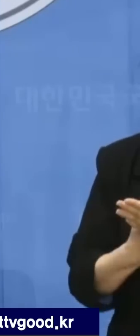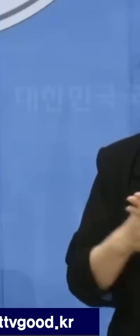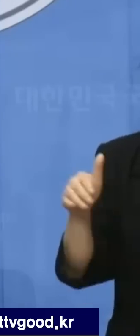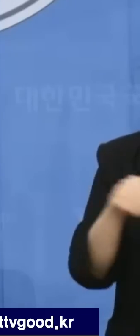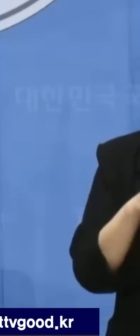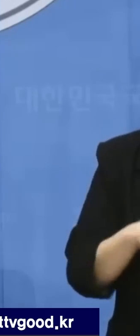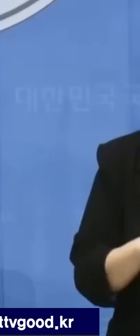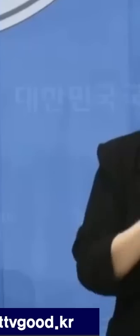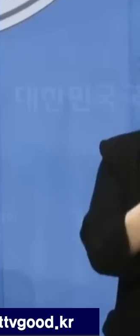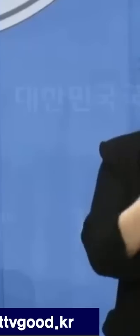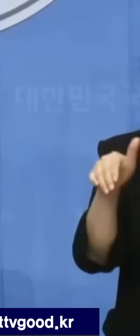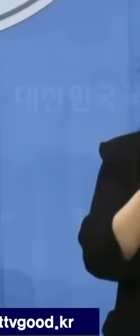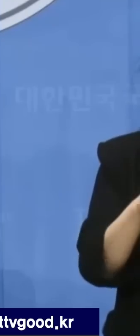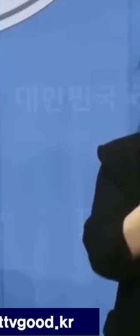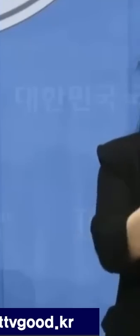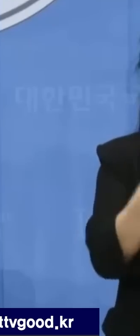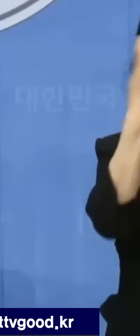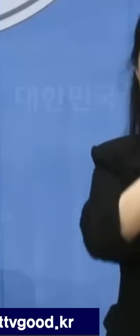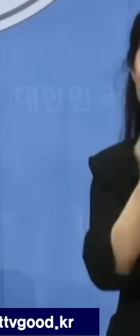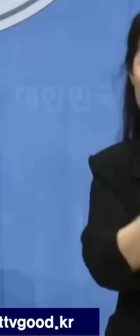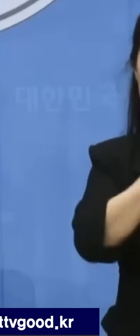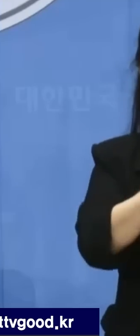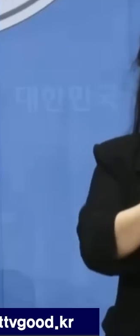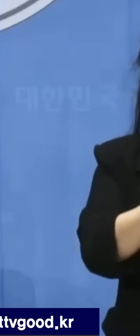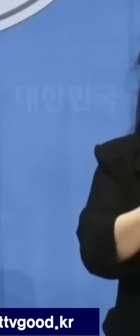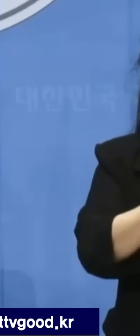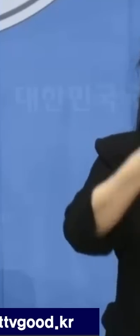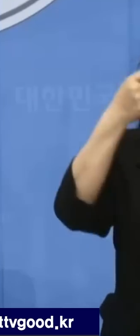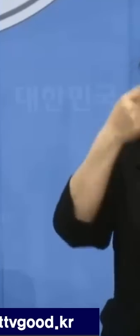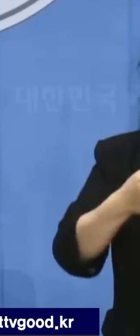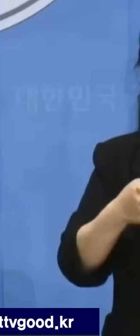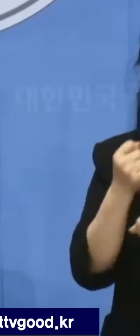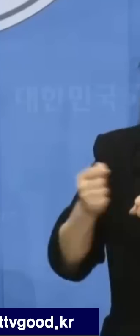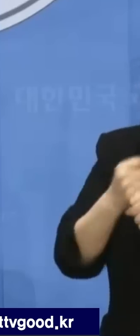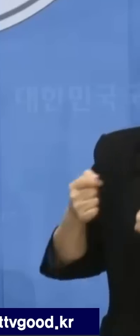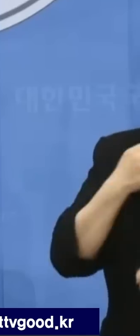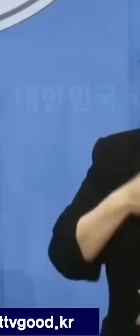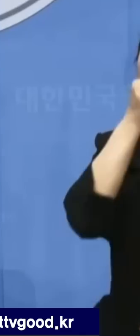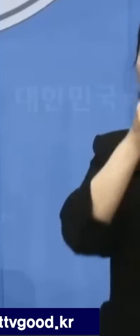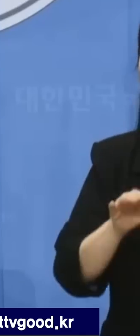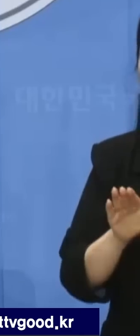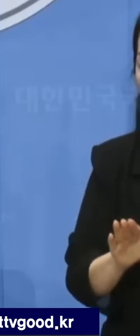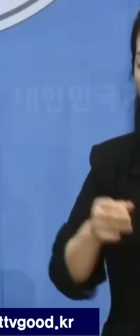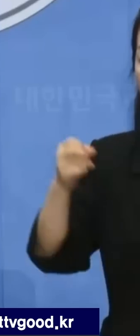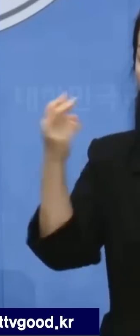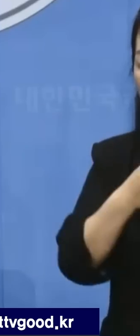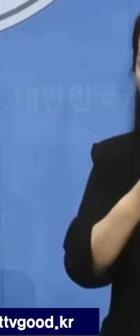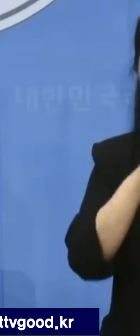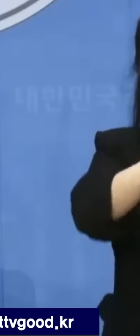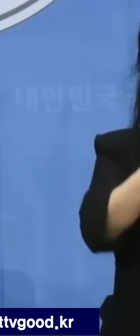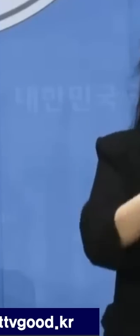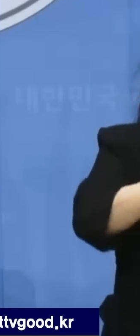대표 지킴이 역할을 하다가 곤경에 빠진 적도 있습니다. 이번에도 당을